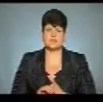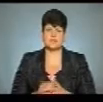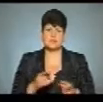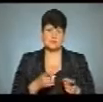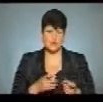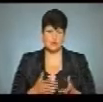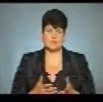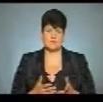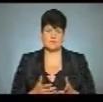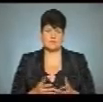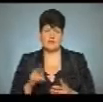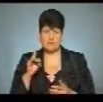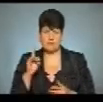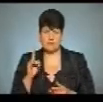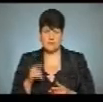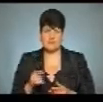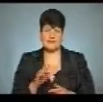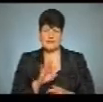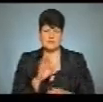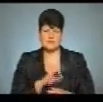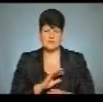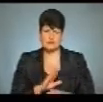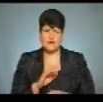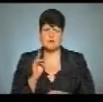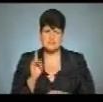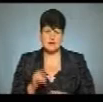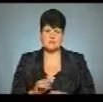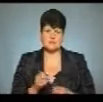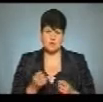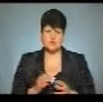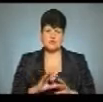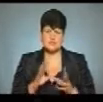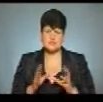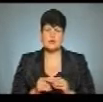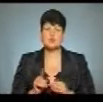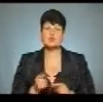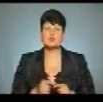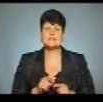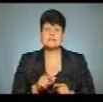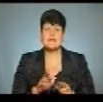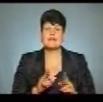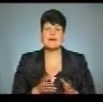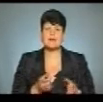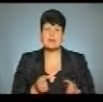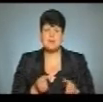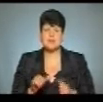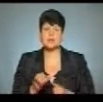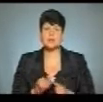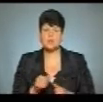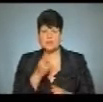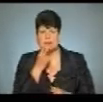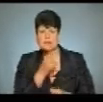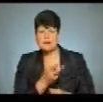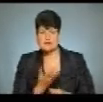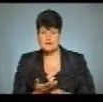зброєю. Вміти, ну, не застосувати, а просто знати в загальному, що це, як тримати, куди